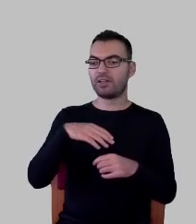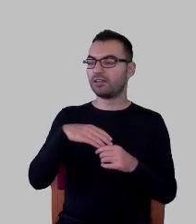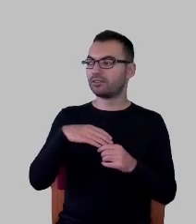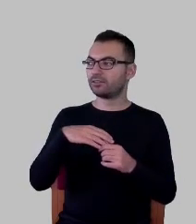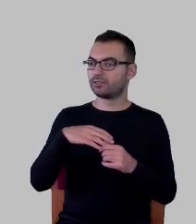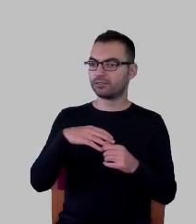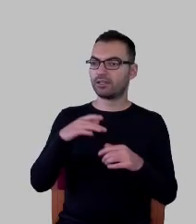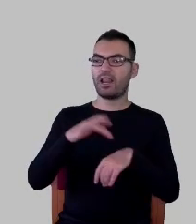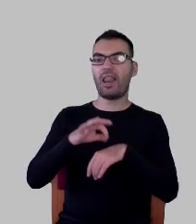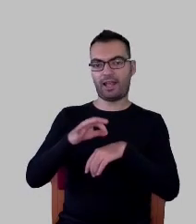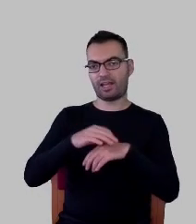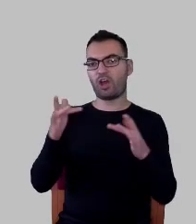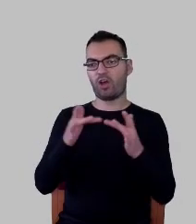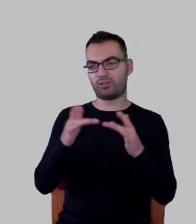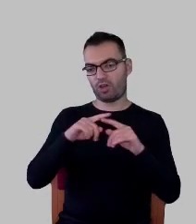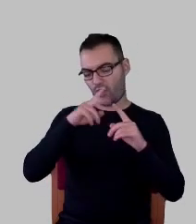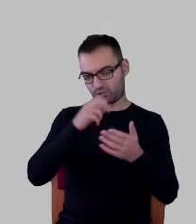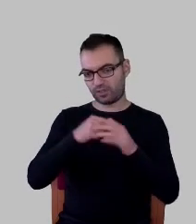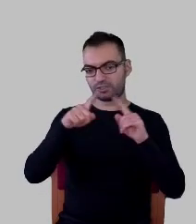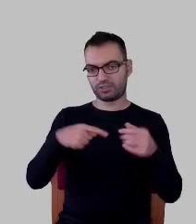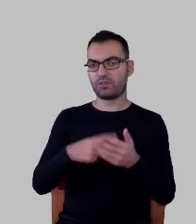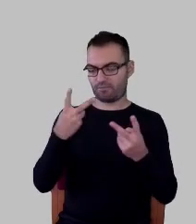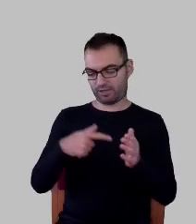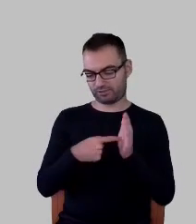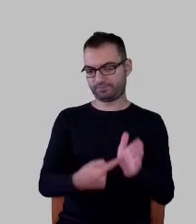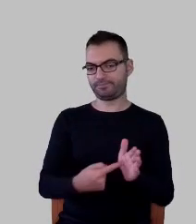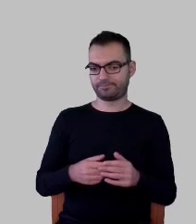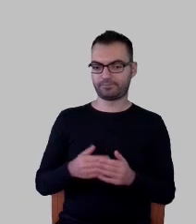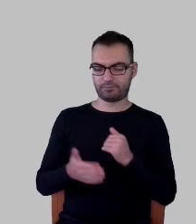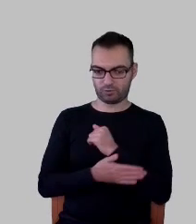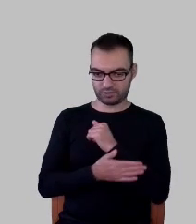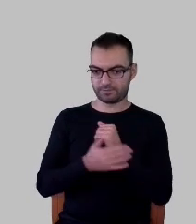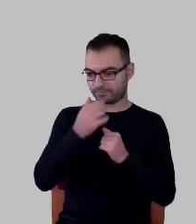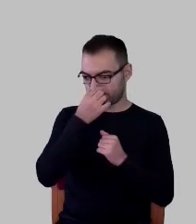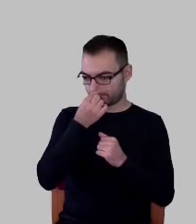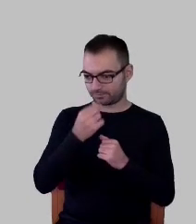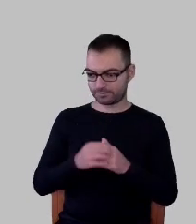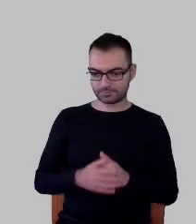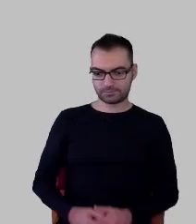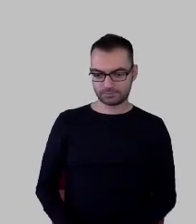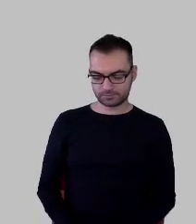lekarskiego. Ale może się też tak zdarzyć i to ma miejsce w przypadku chorób o takim przebiegu